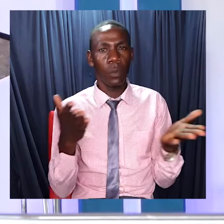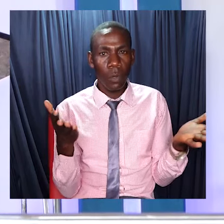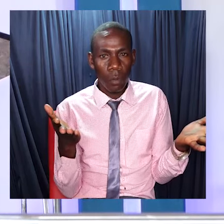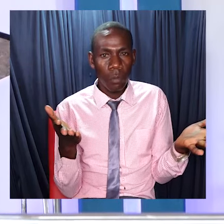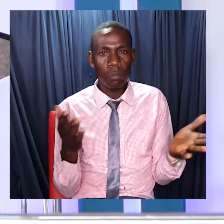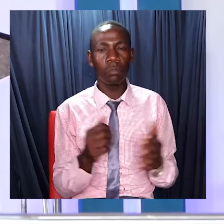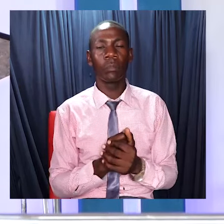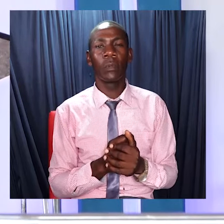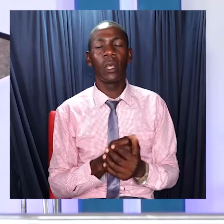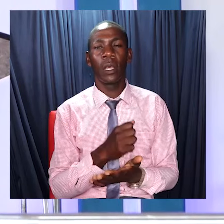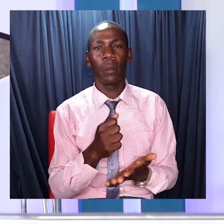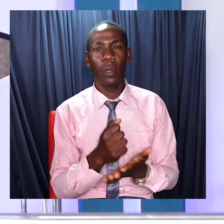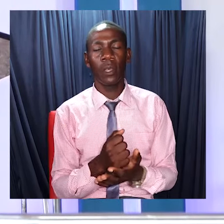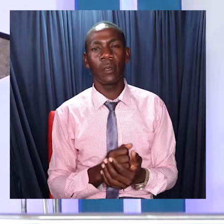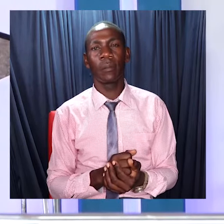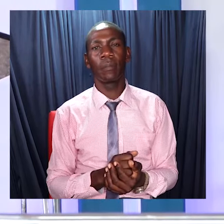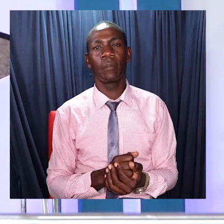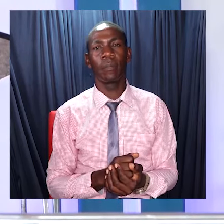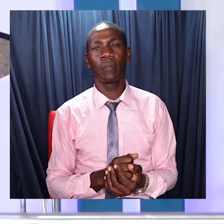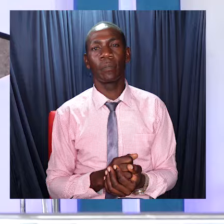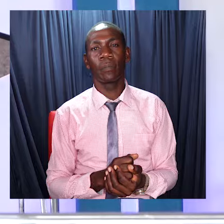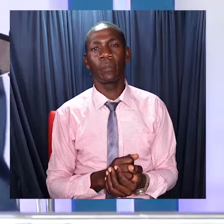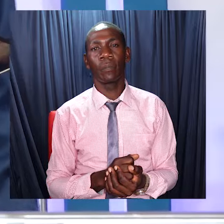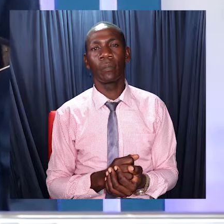you? Amen. Amen.